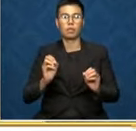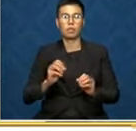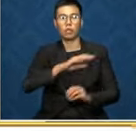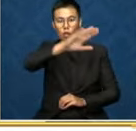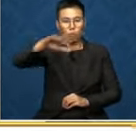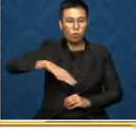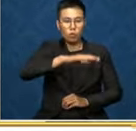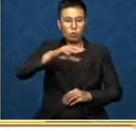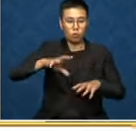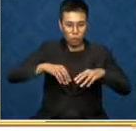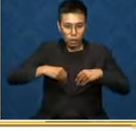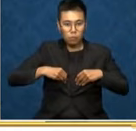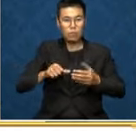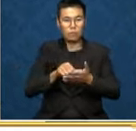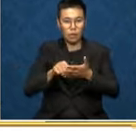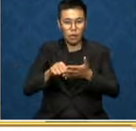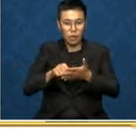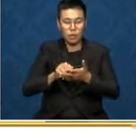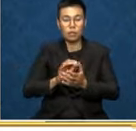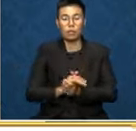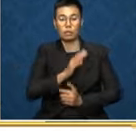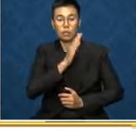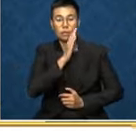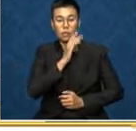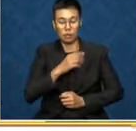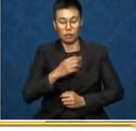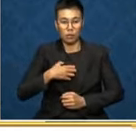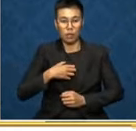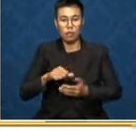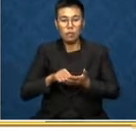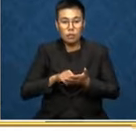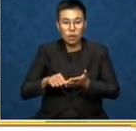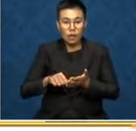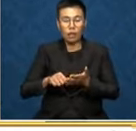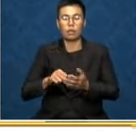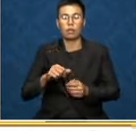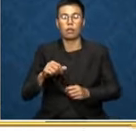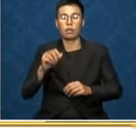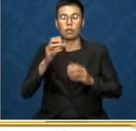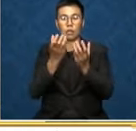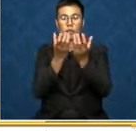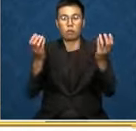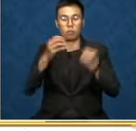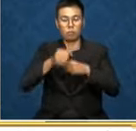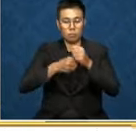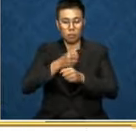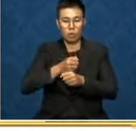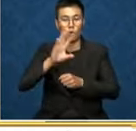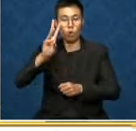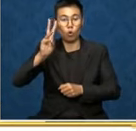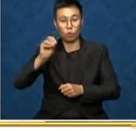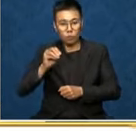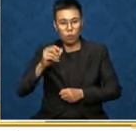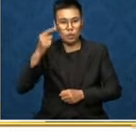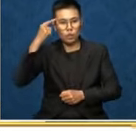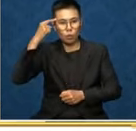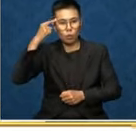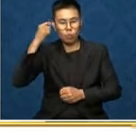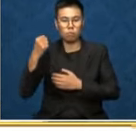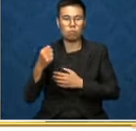รัฐธรรมนูญและถ้าถามว่าถ้ามีพรรคการเมืองไหนที่อยากแก้ไขรัฐธรรมนูญปี 2560มากที่สุดดิฉันมั่นใจว่าพรรค